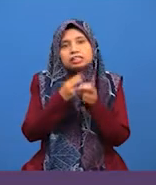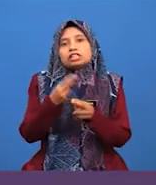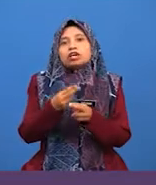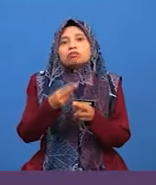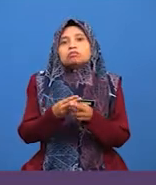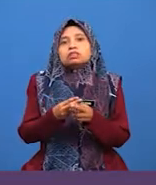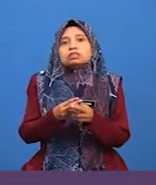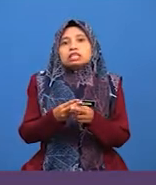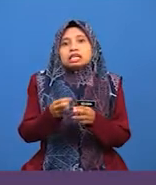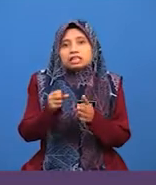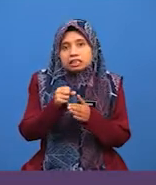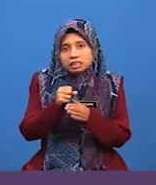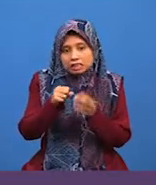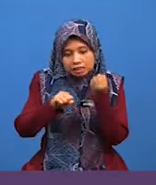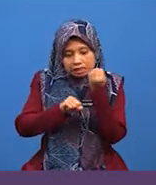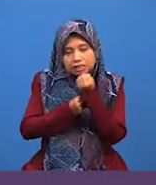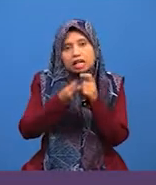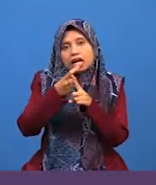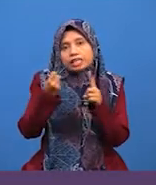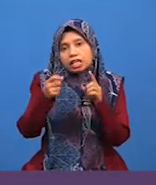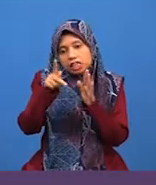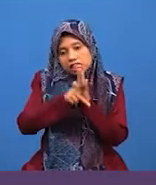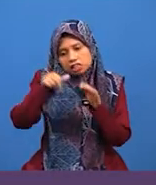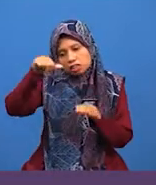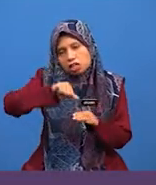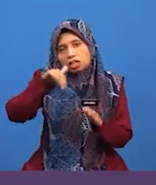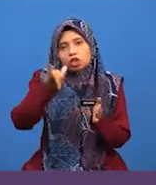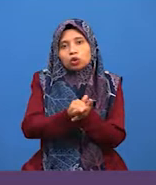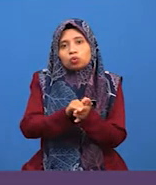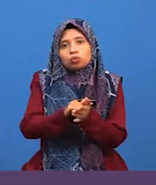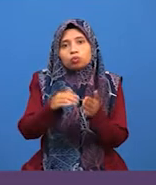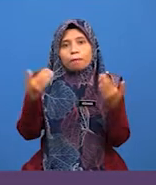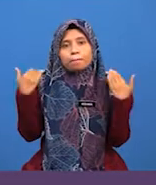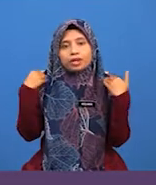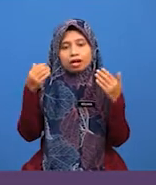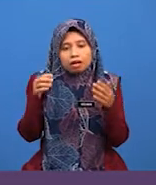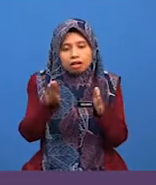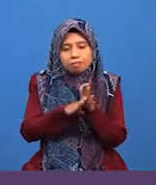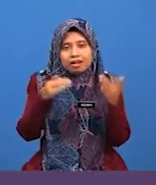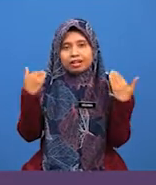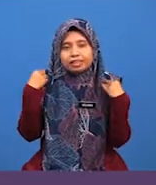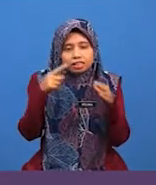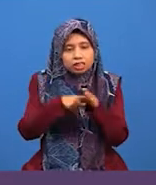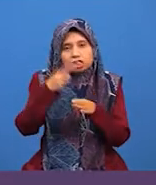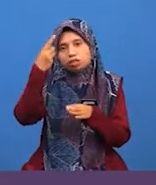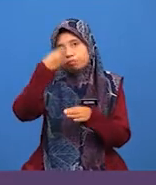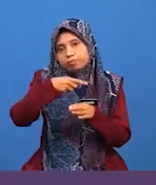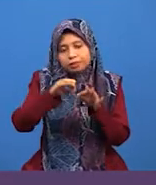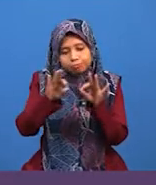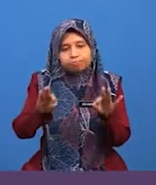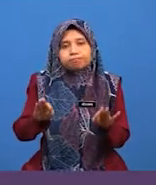iaitu sejak dari kegagalan itu berada di hadapan ayat.